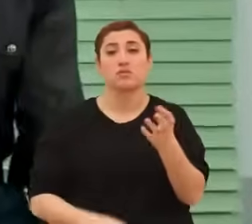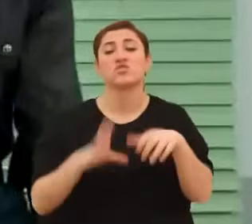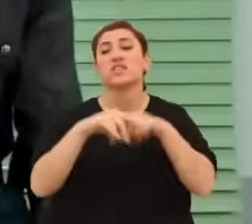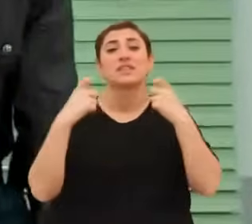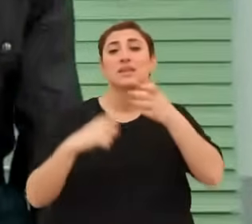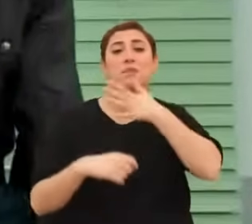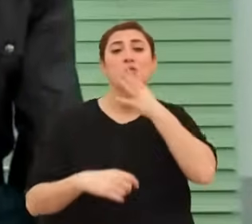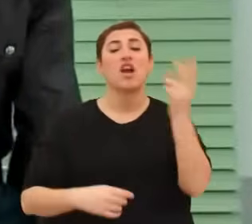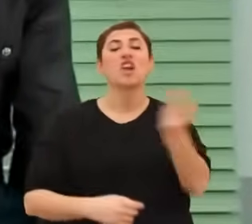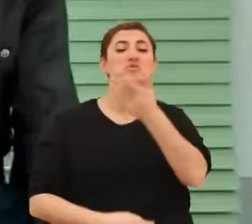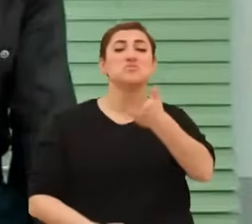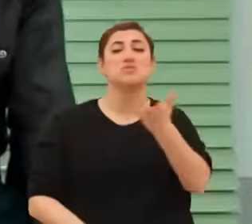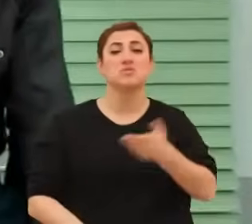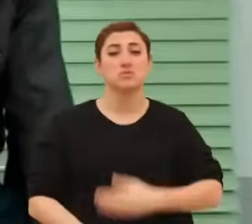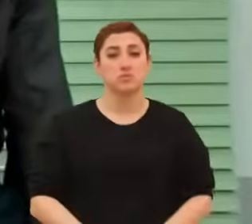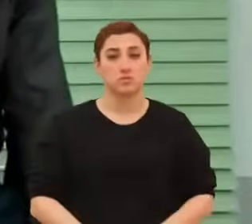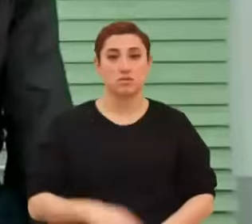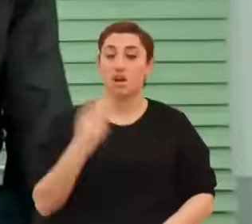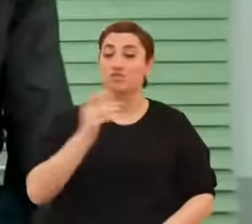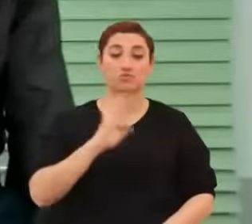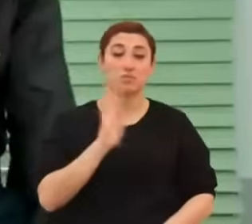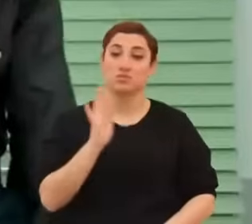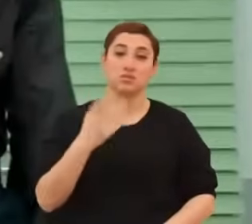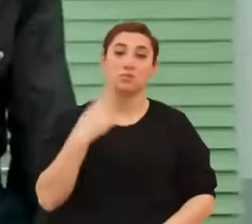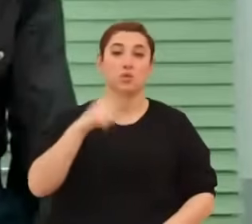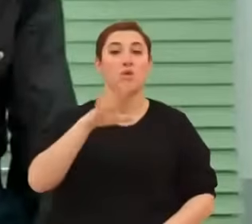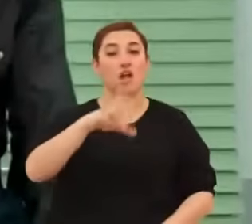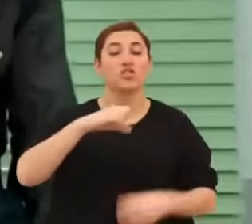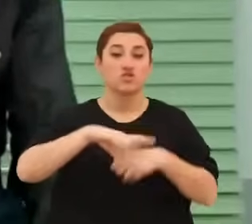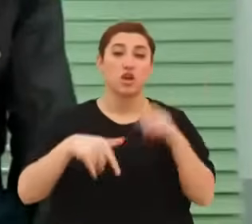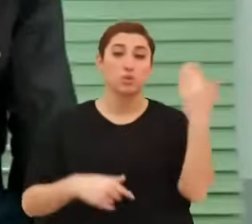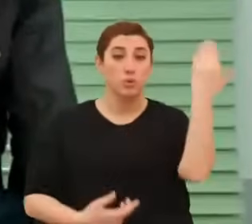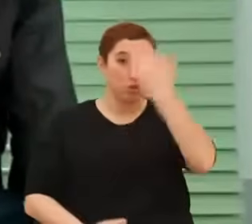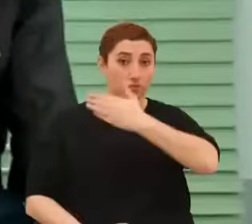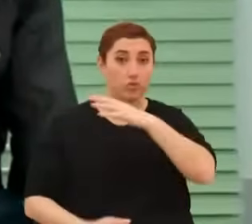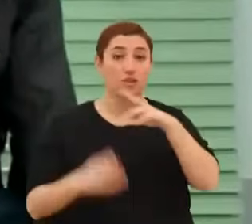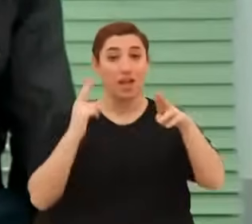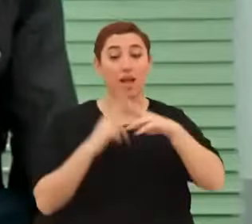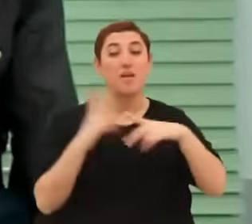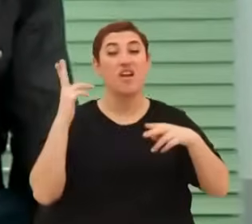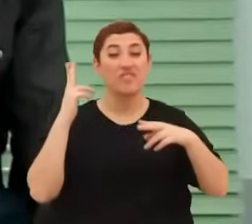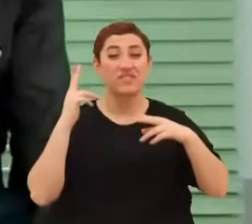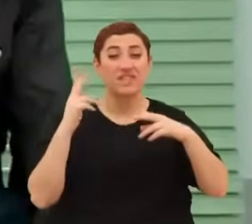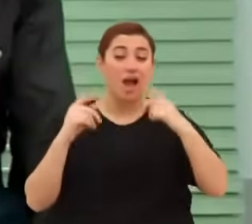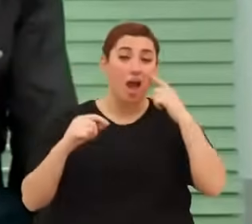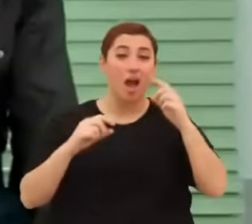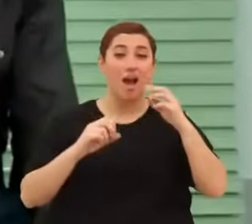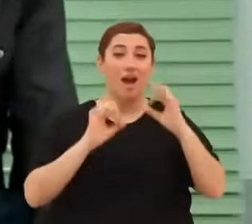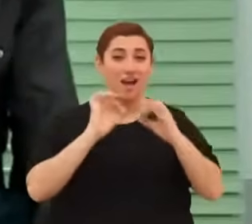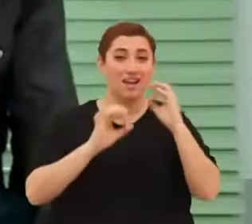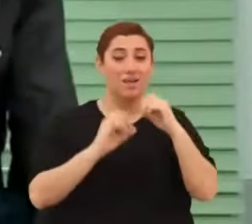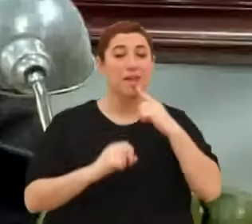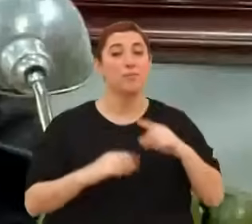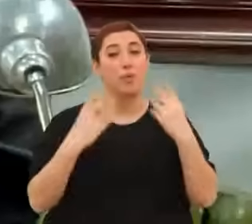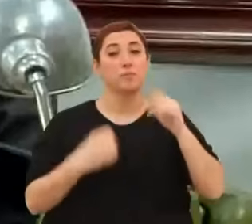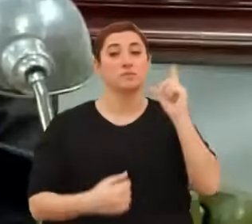Çalındın nereden biliyorsun ki? Kaçmıştır o bir yere. Kaçmamıştır ya. Biri onu aldı, çaldı, götürdü. Hemen acil arama emri çıkartmamız lazım